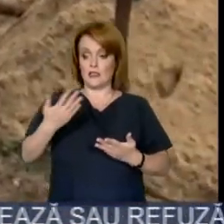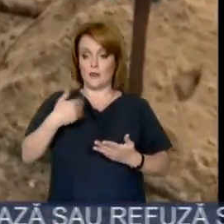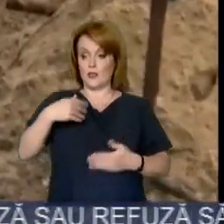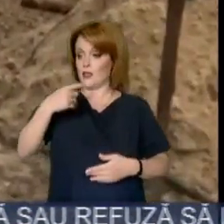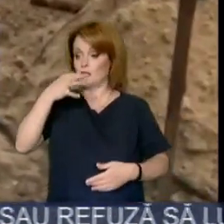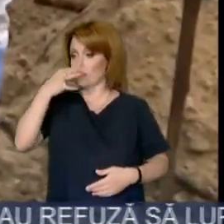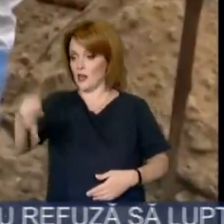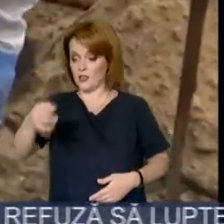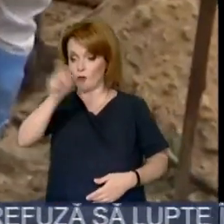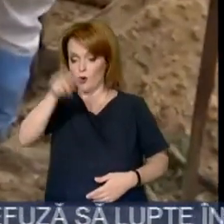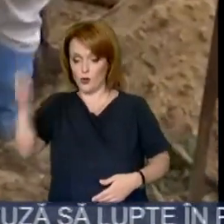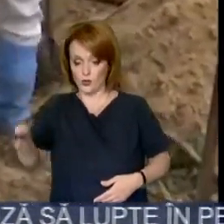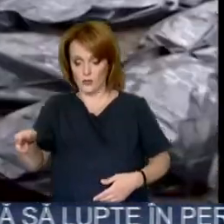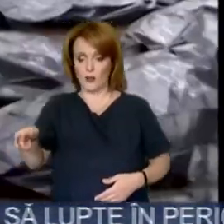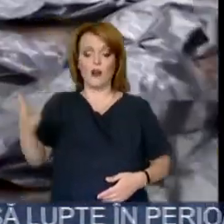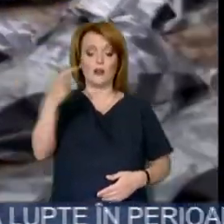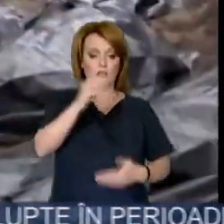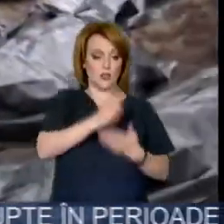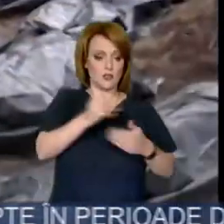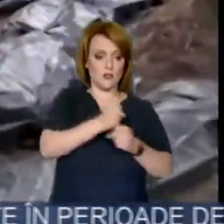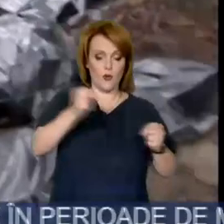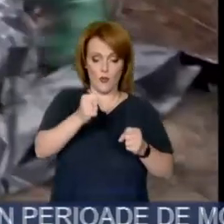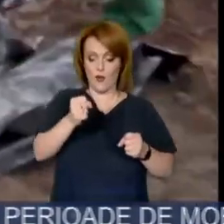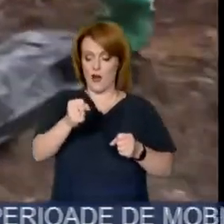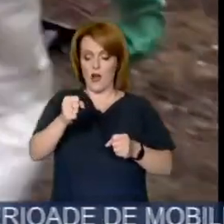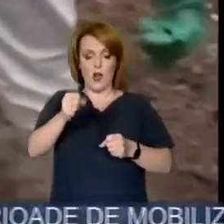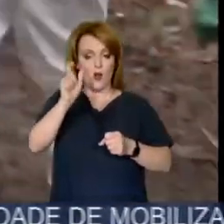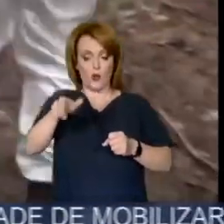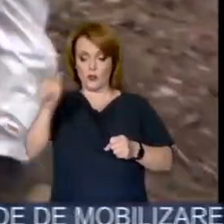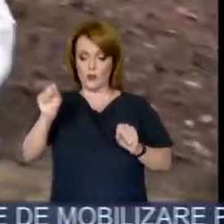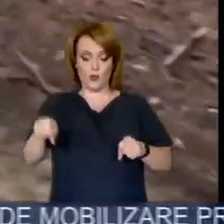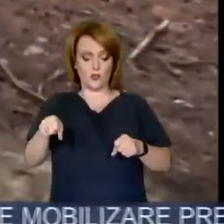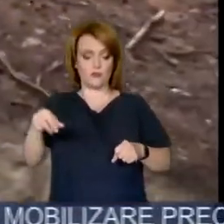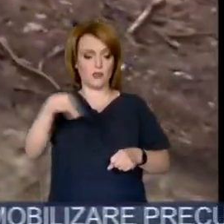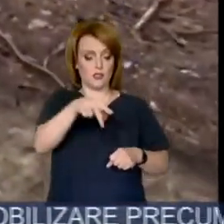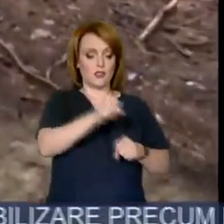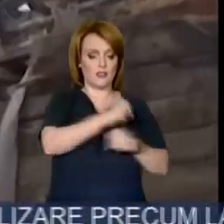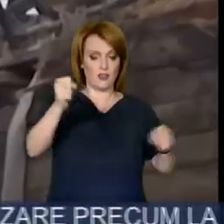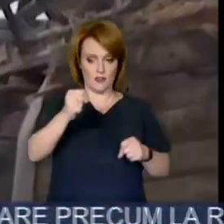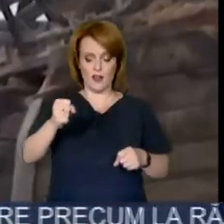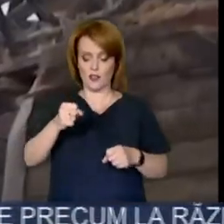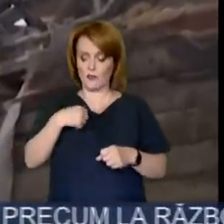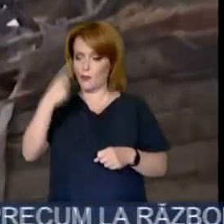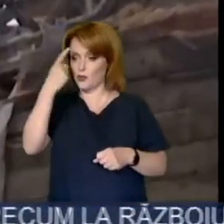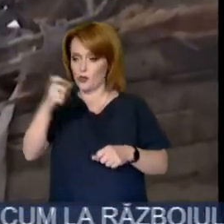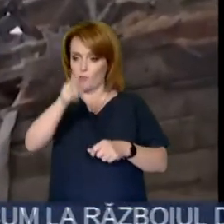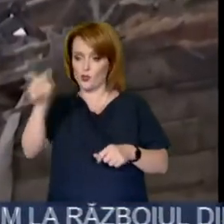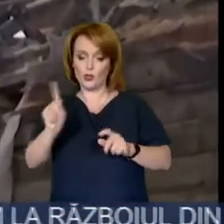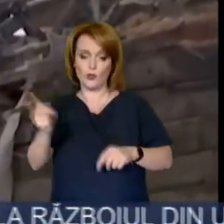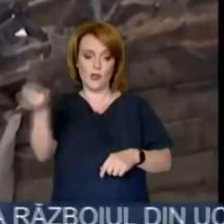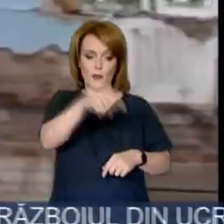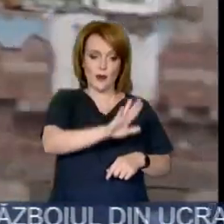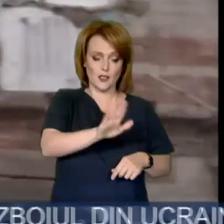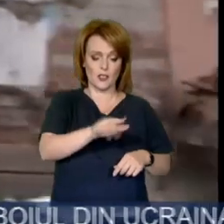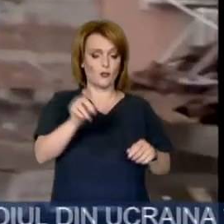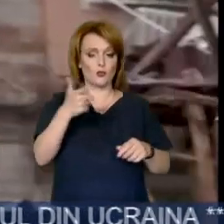acolo dar nu putem admite asta în timp ce unii Voluntari dezgroapă morminte alții demolează clădirile ruinate și